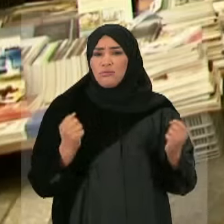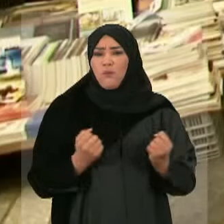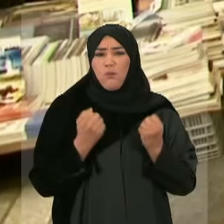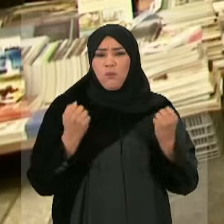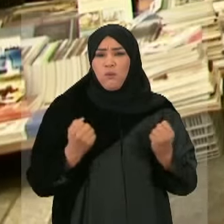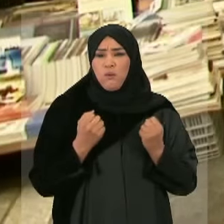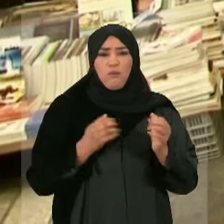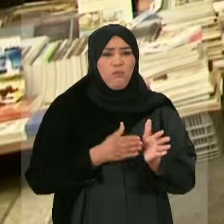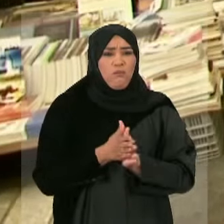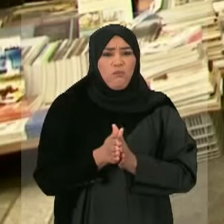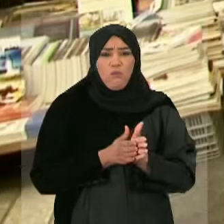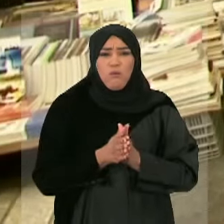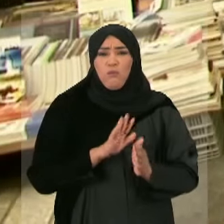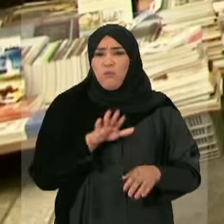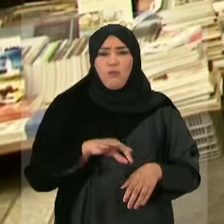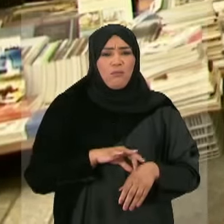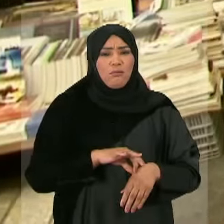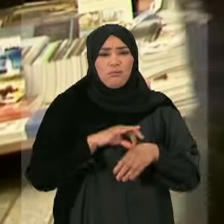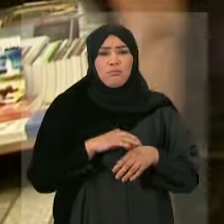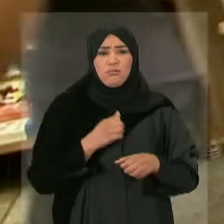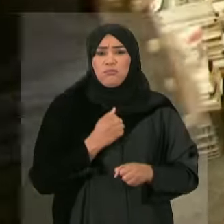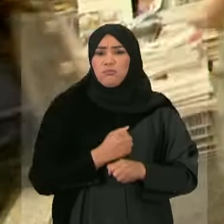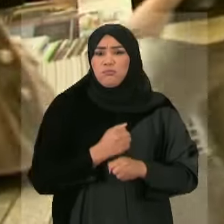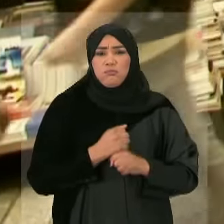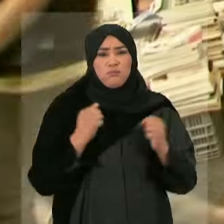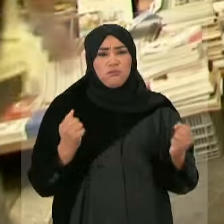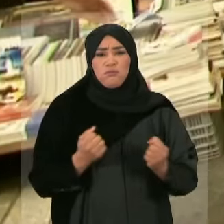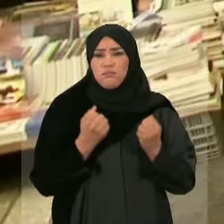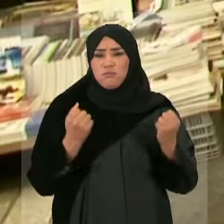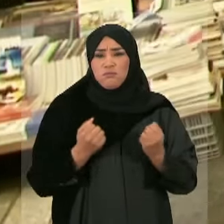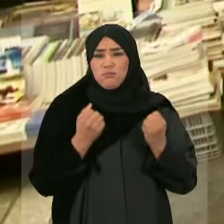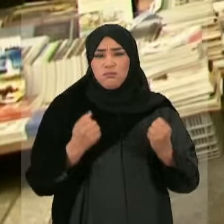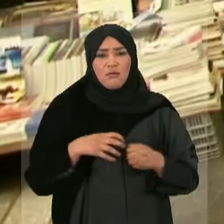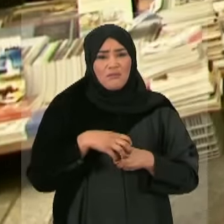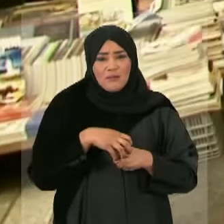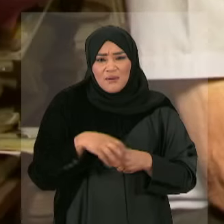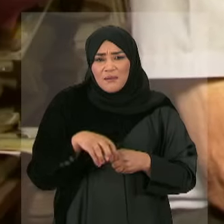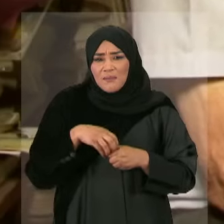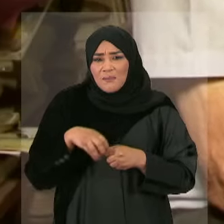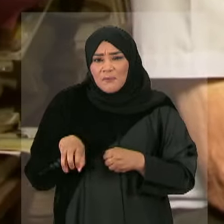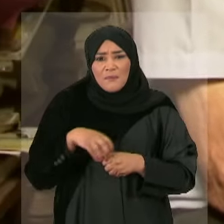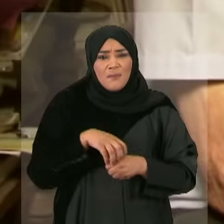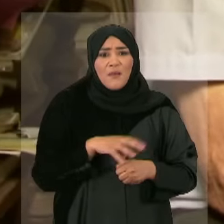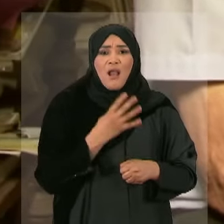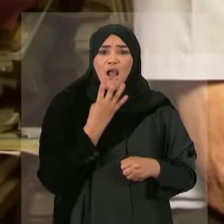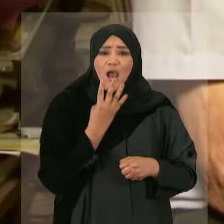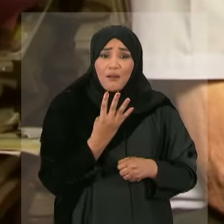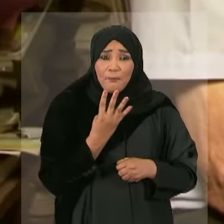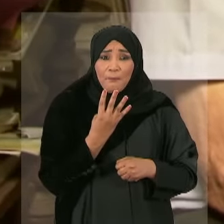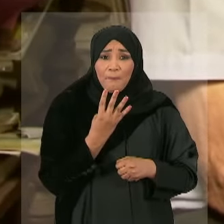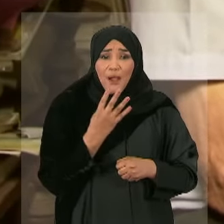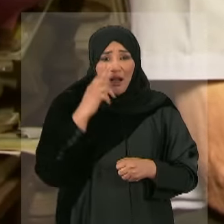ناس نشيطين، ما يقارب 2000 دولم بساتين موزعة في 4 مناطق. 48 هجمت صفوري في